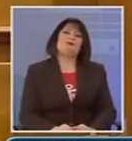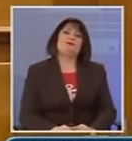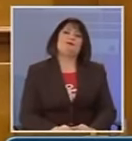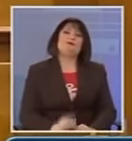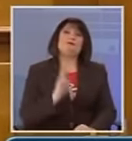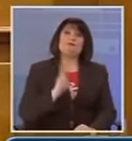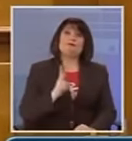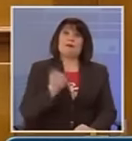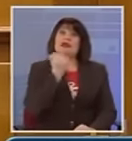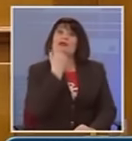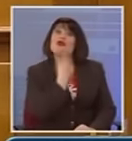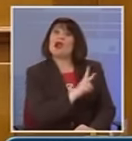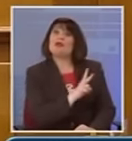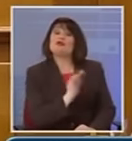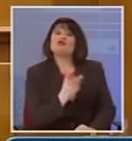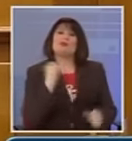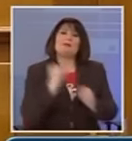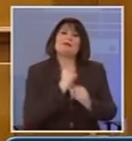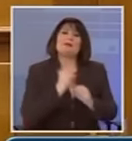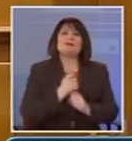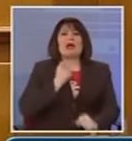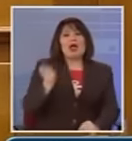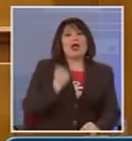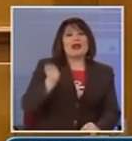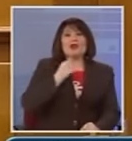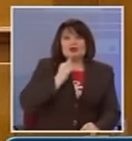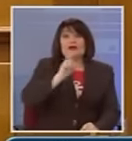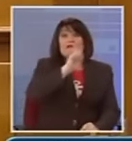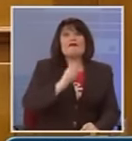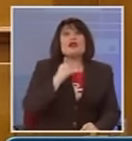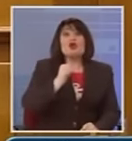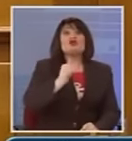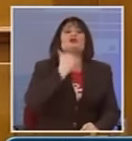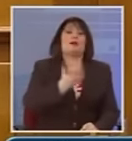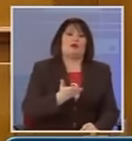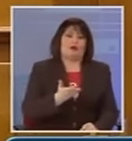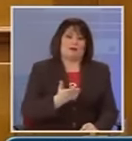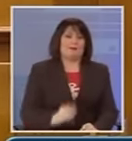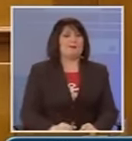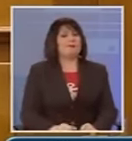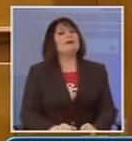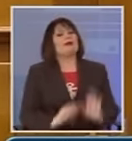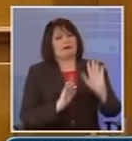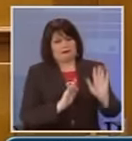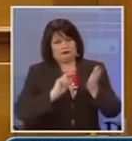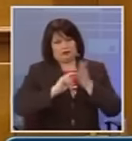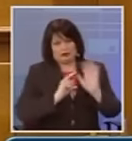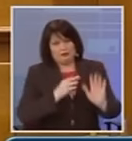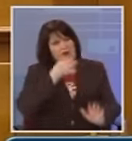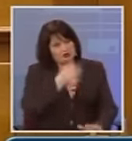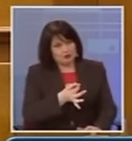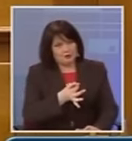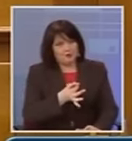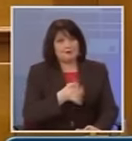επικίνδυνο λάθος. Επιμένετε ότι το χρέος μας δεν είναι βιώσιμο. Ακούστε. Νομίζετε